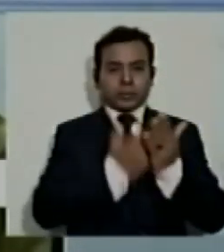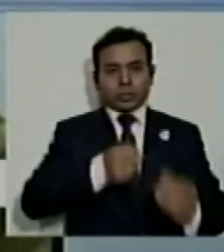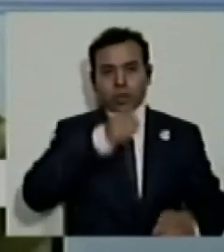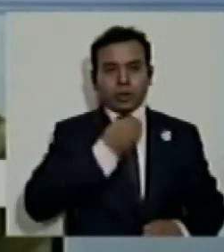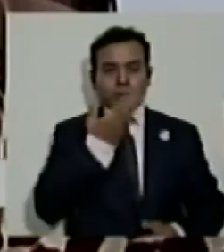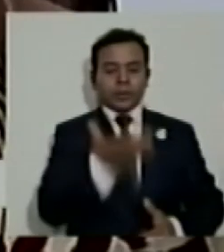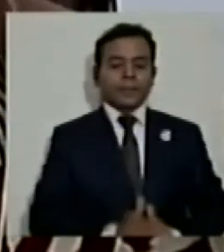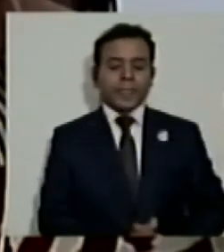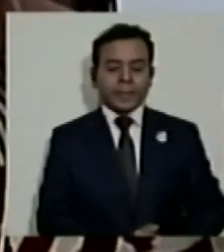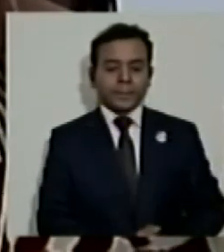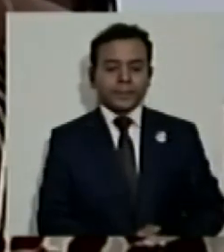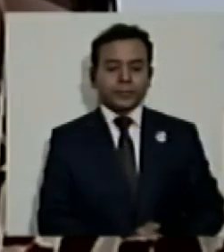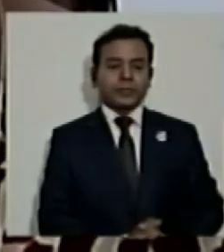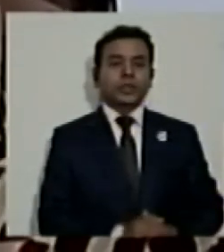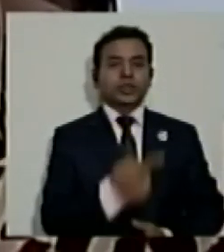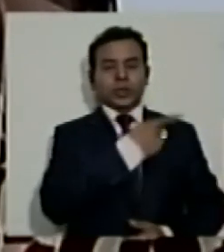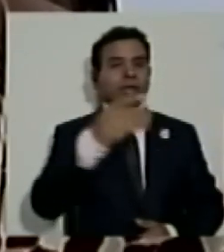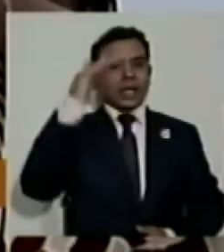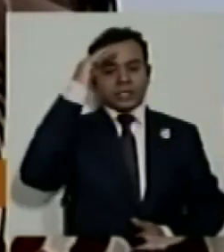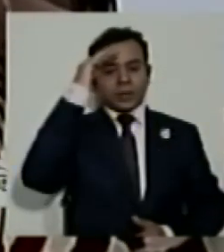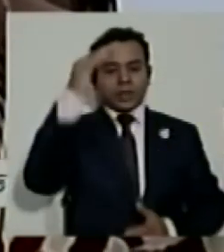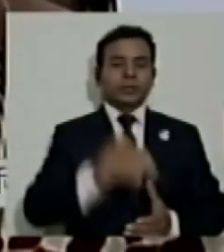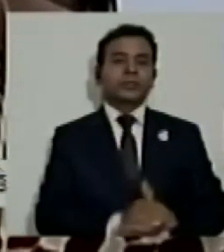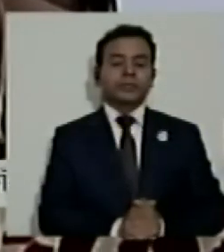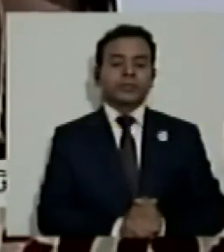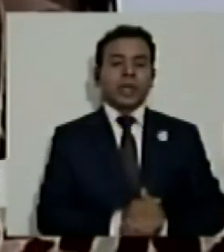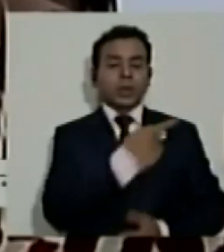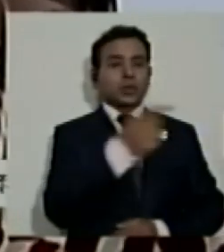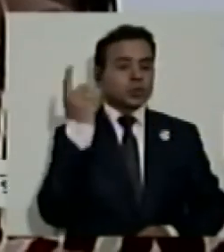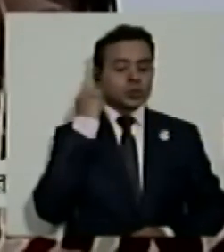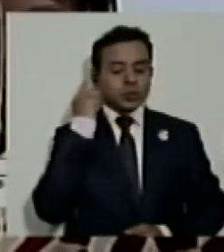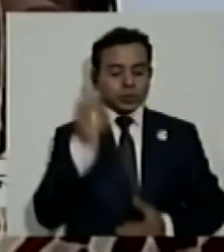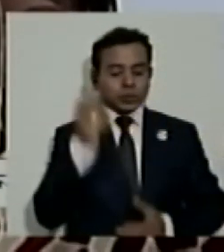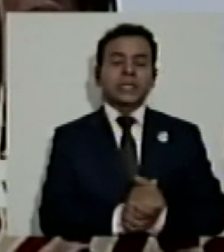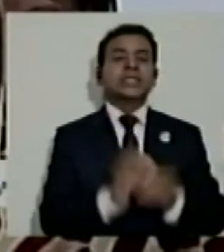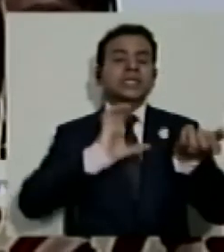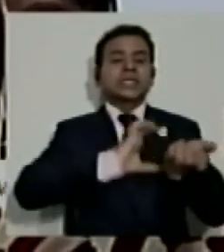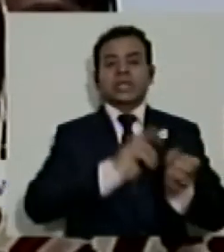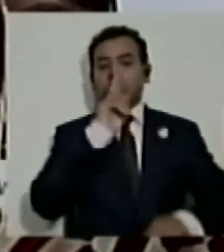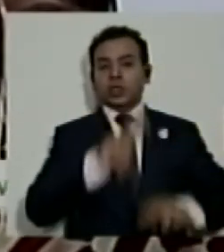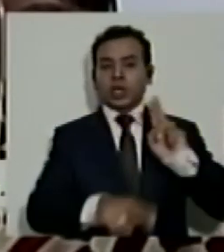আপনারা শুনছেন আমাদের স্বাস্থ্য অধিদপ্তরের স্বাস্থ্য বুলেটিন, প্রতিদিনের স্বাস্থ্য বুলেটিনে আপনাদেরকে স্বাগত।